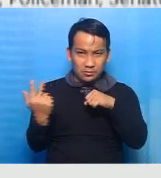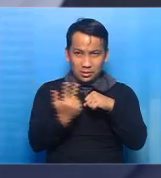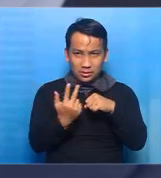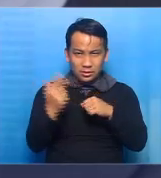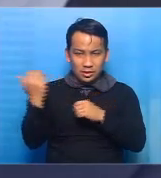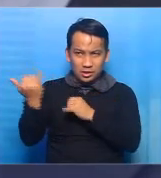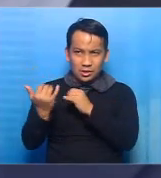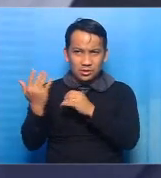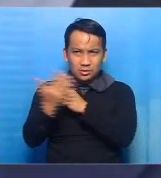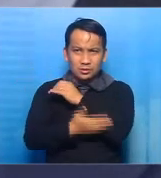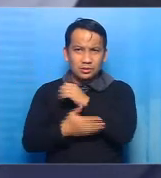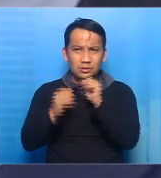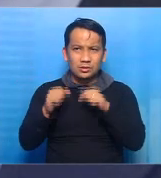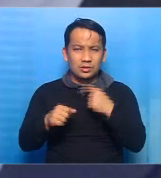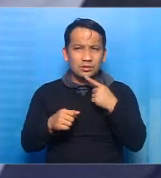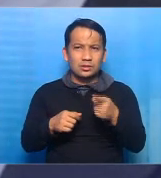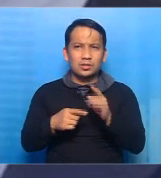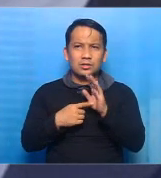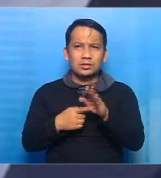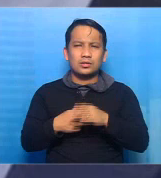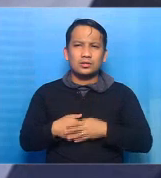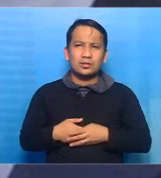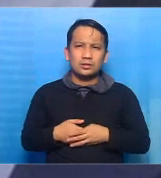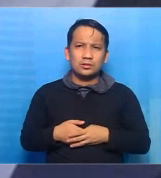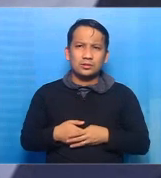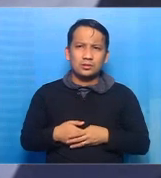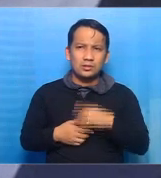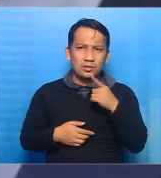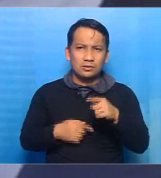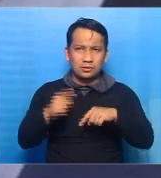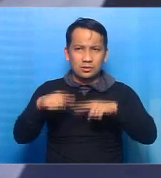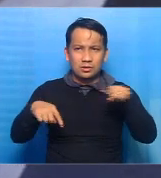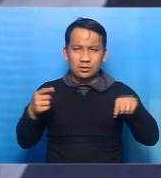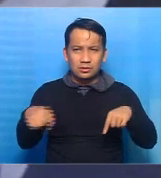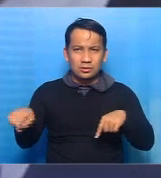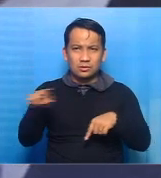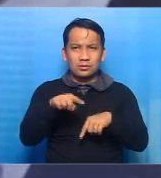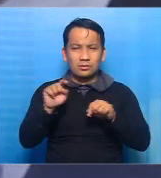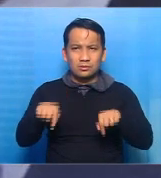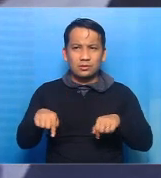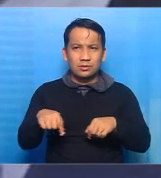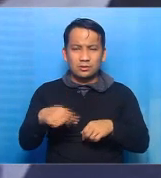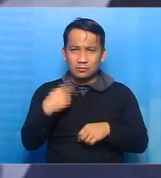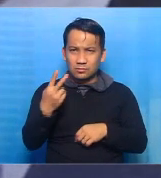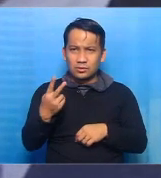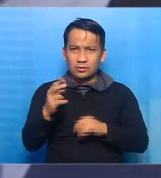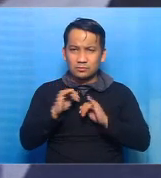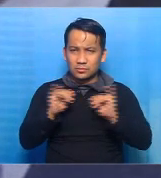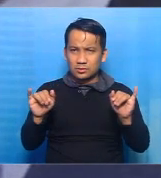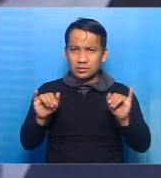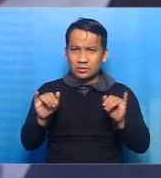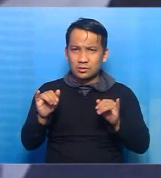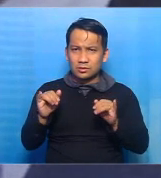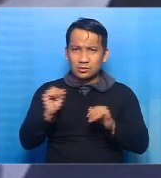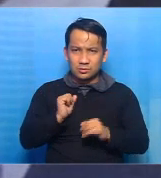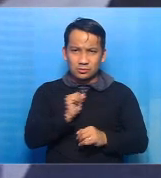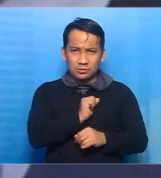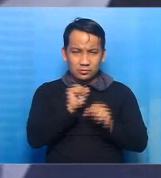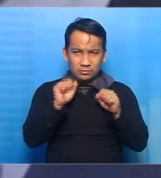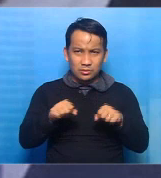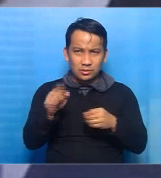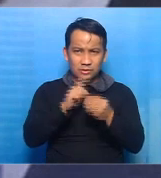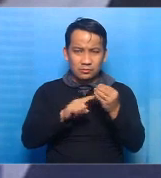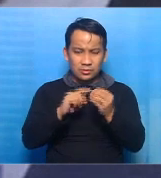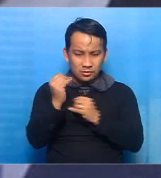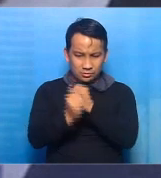ito. Sabi naman ni Senate President Tito Soto, kung ang bawat Pilipino ay may karapatang magsalita, lalo na ang mga senador sa usapin